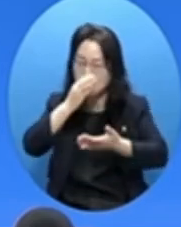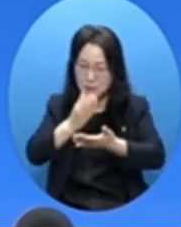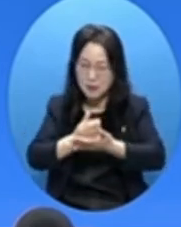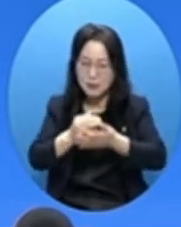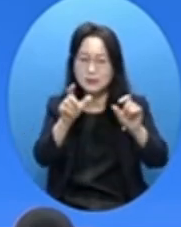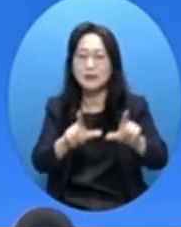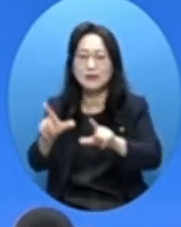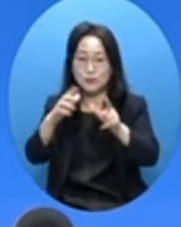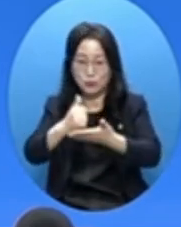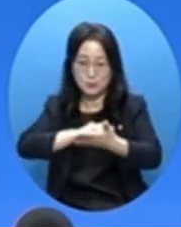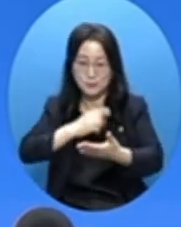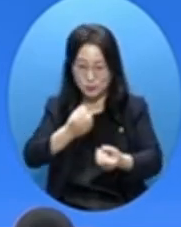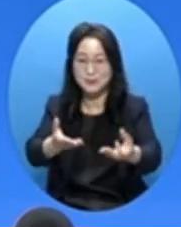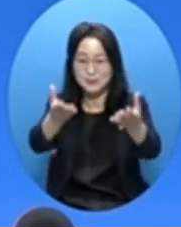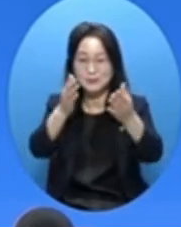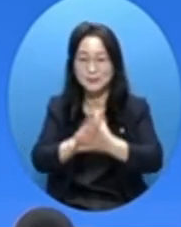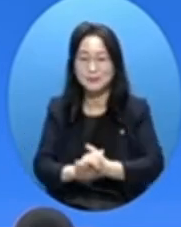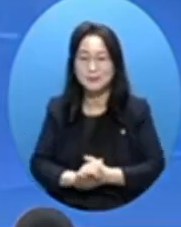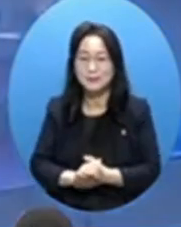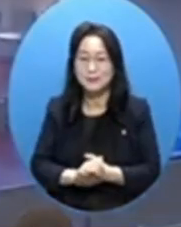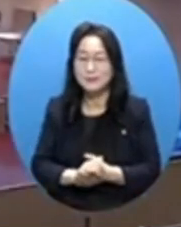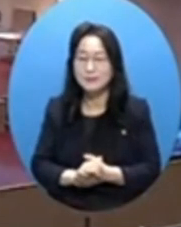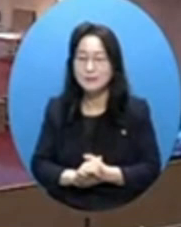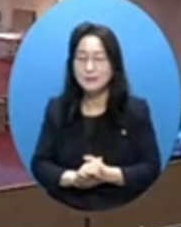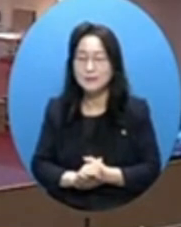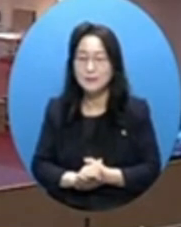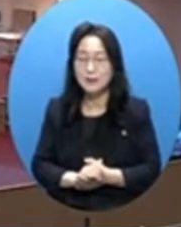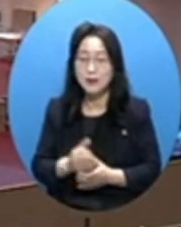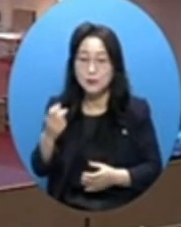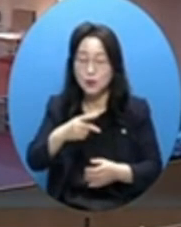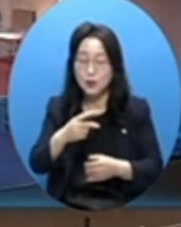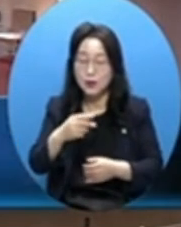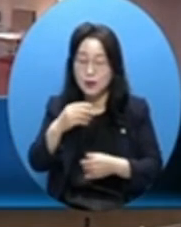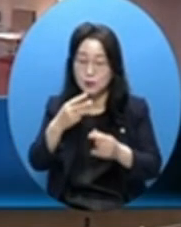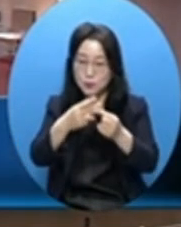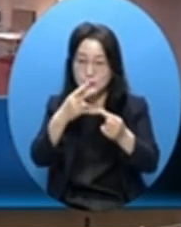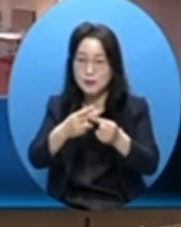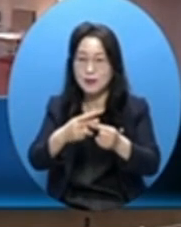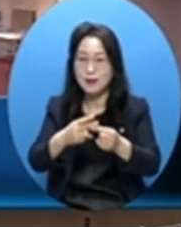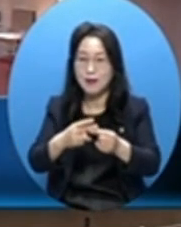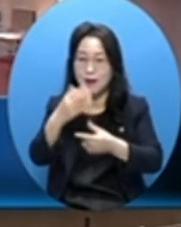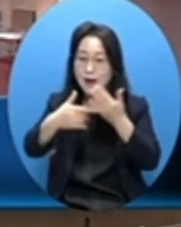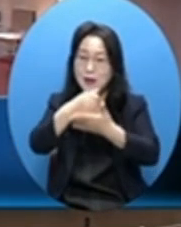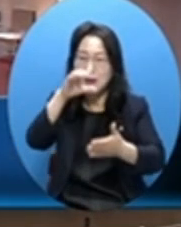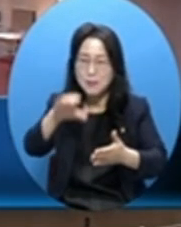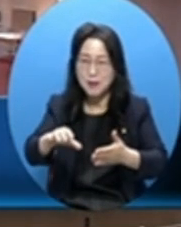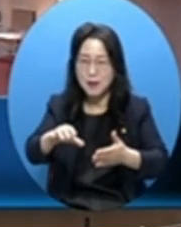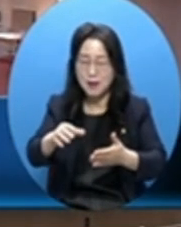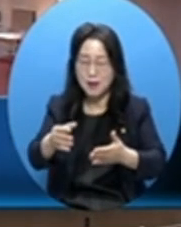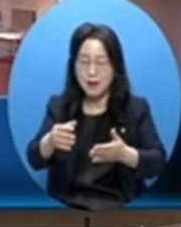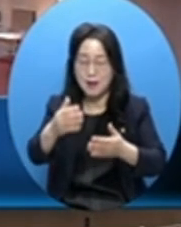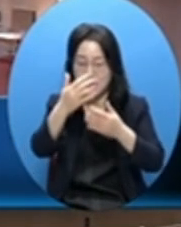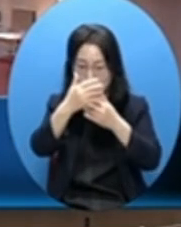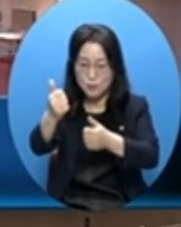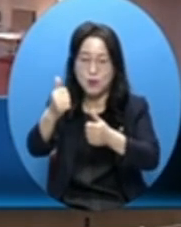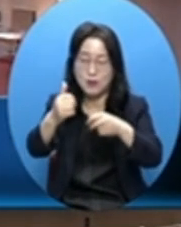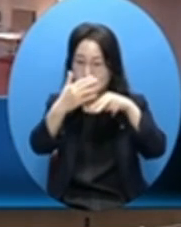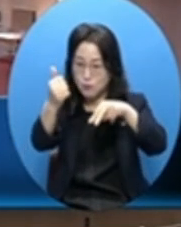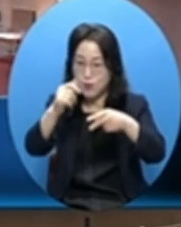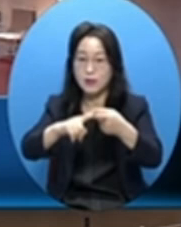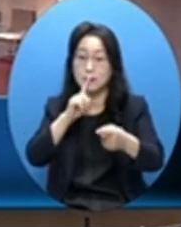질 미모로 축원합니다 성경은 둘째로 하나님께서 사회 들에서 말씀합니다 수상이 어둡고